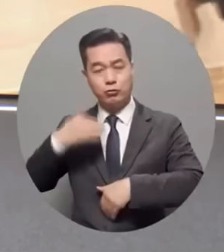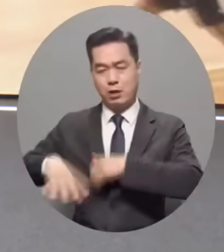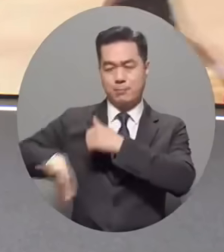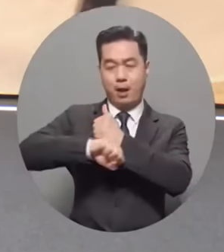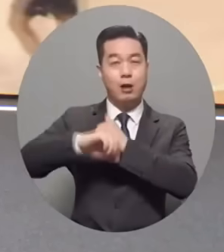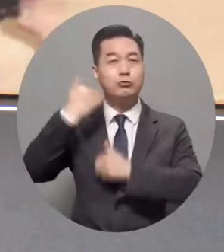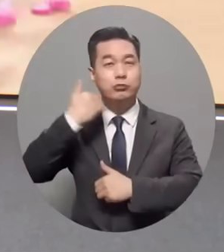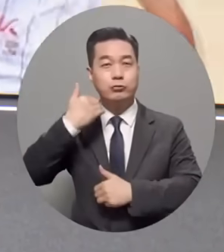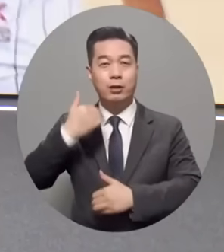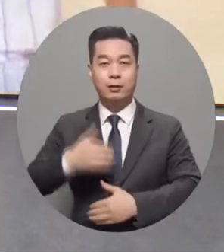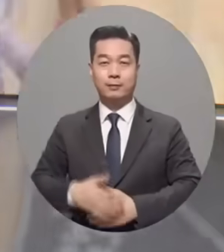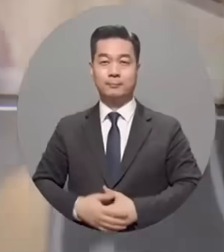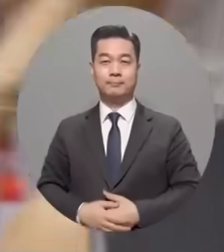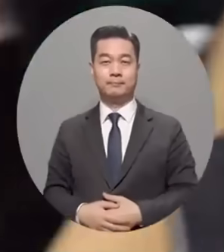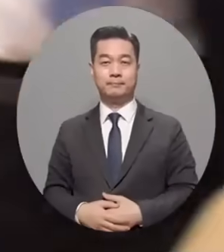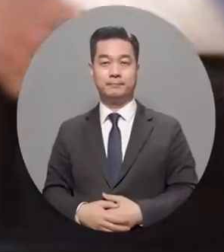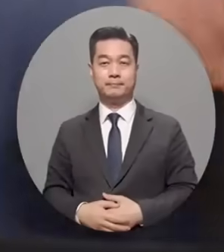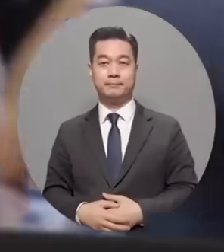확인하시죠.